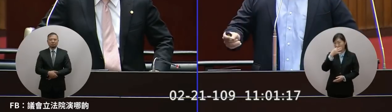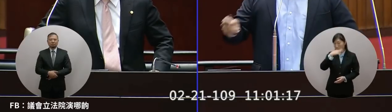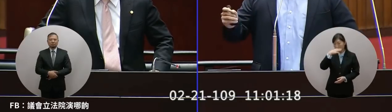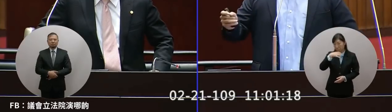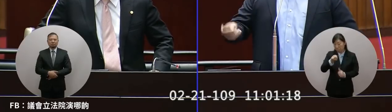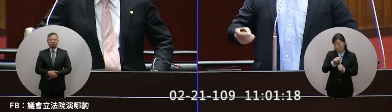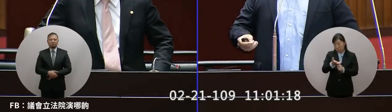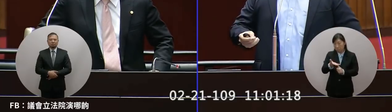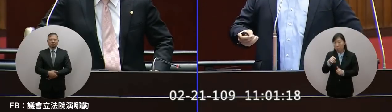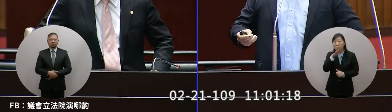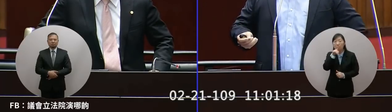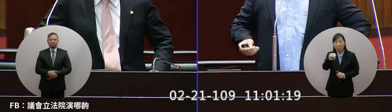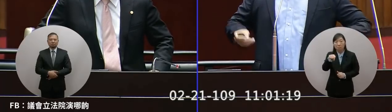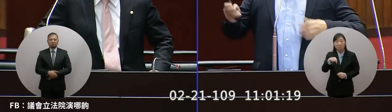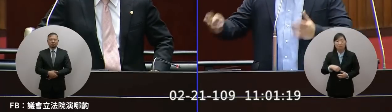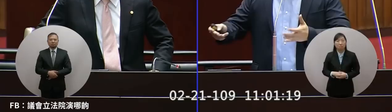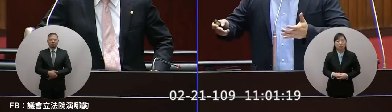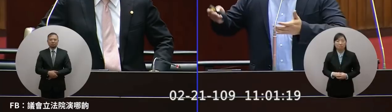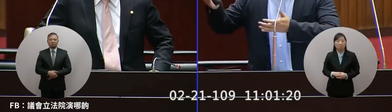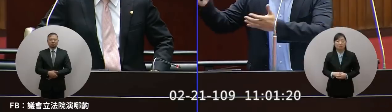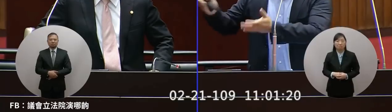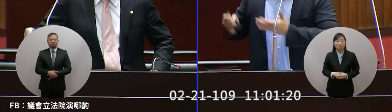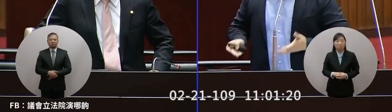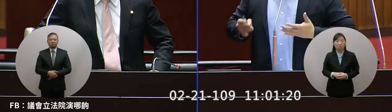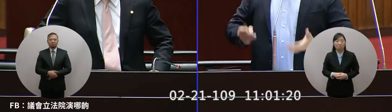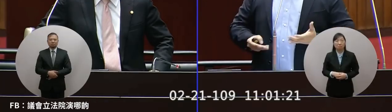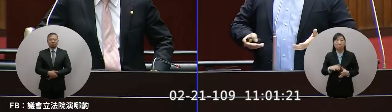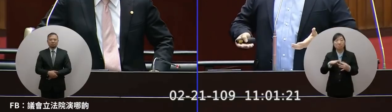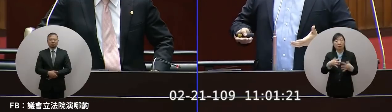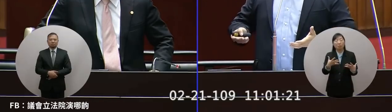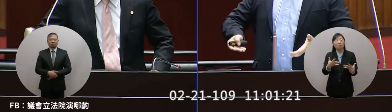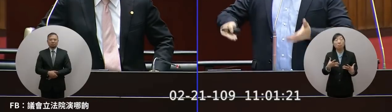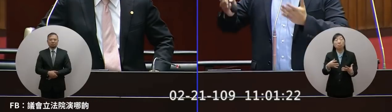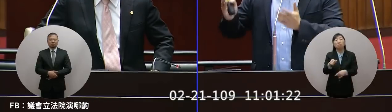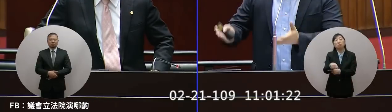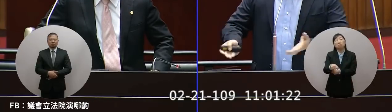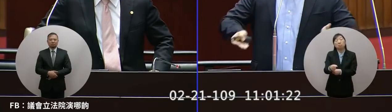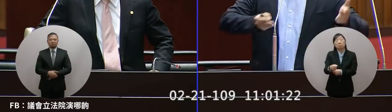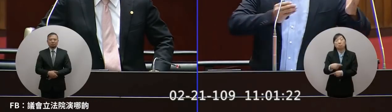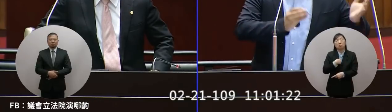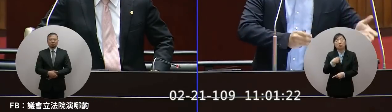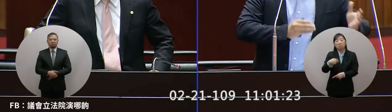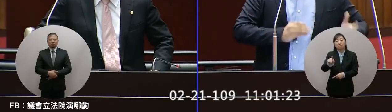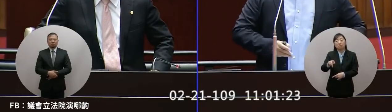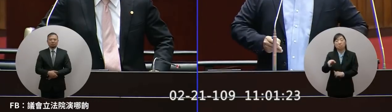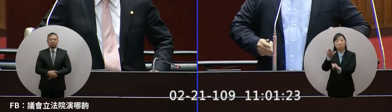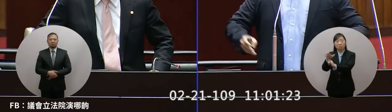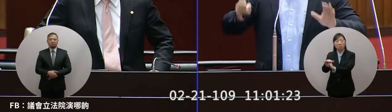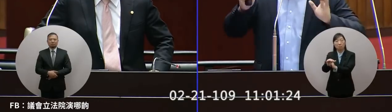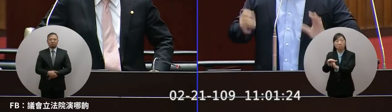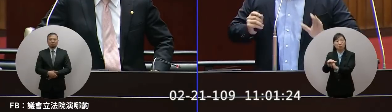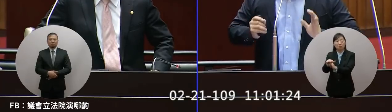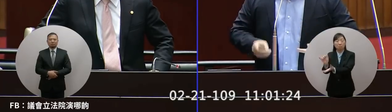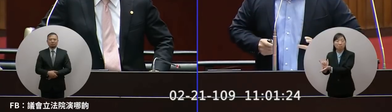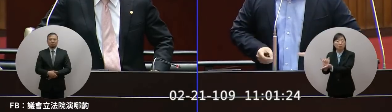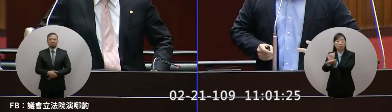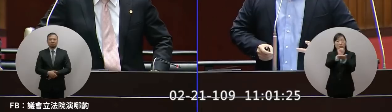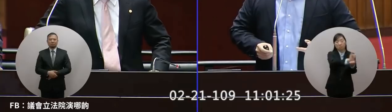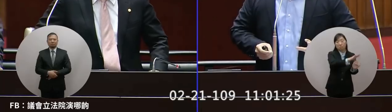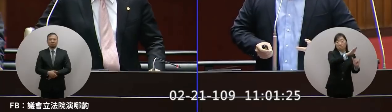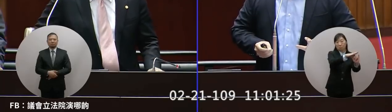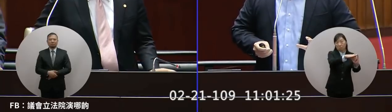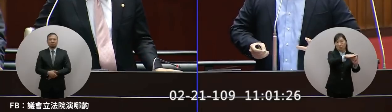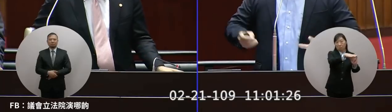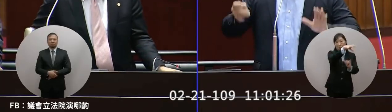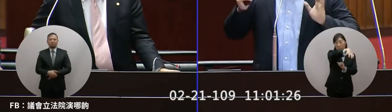，A 型流感这样，好，啊，所以。他们就去处理这个事情嘛，然后把他用到殡仪馆。在这个过程当